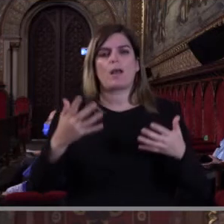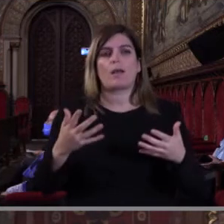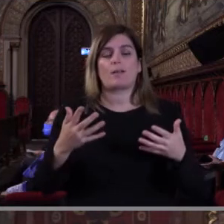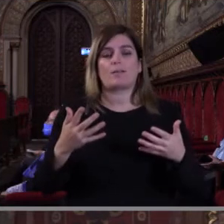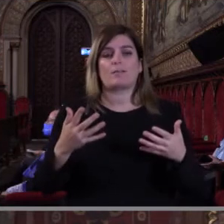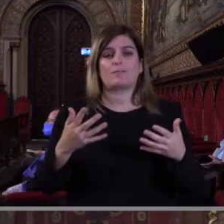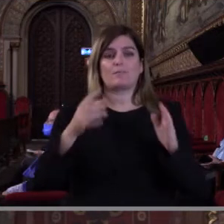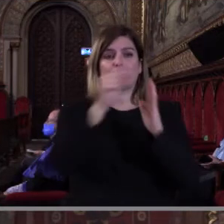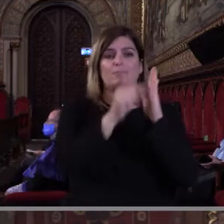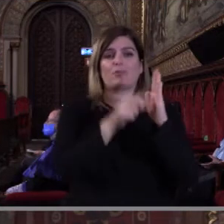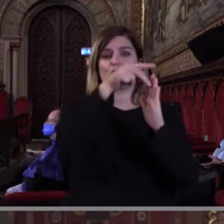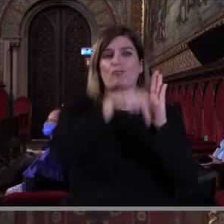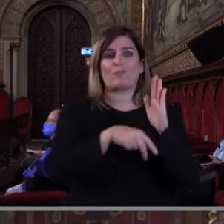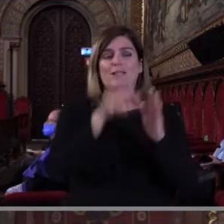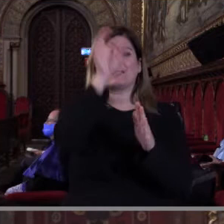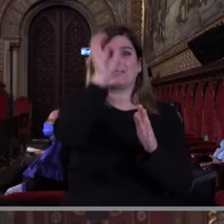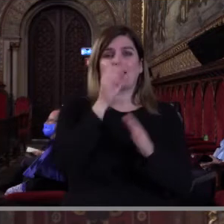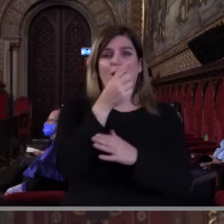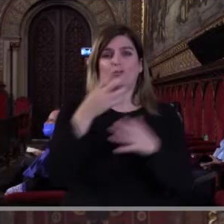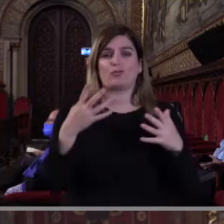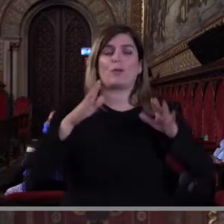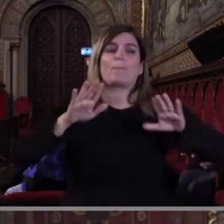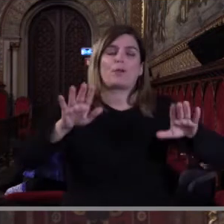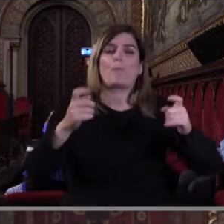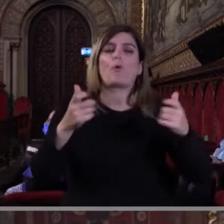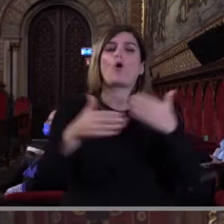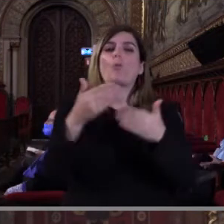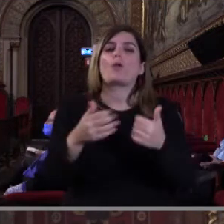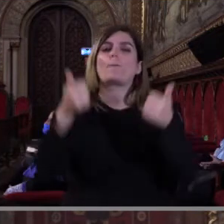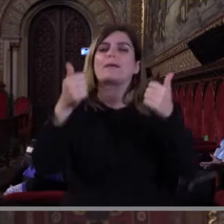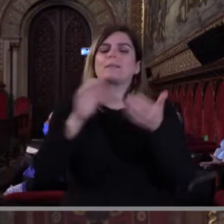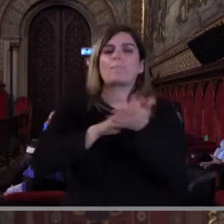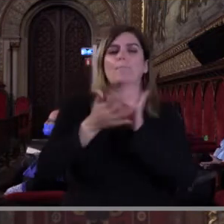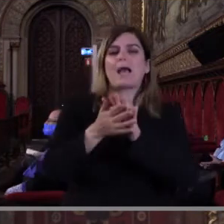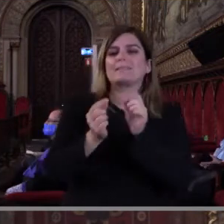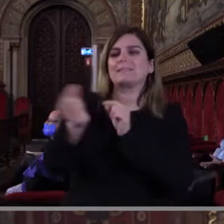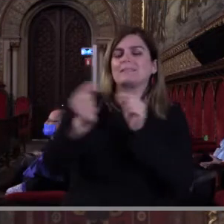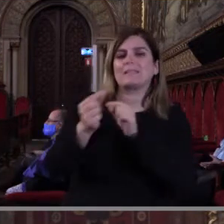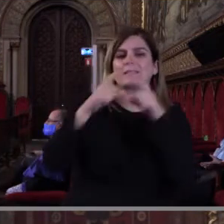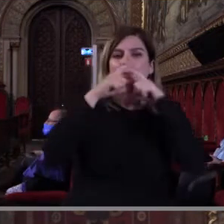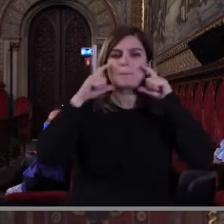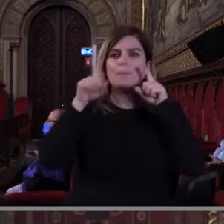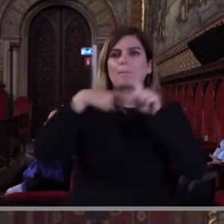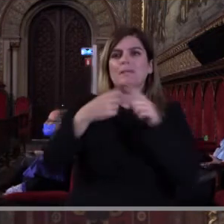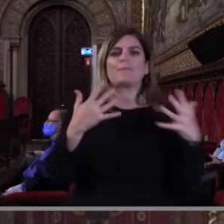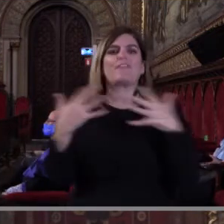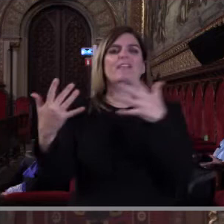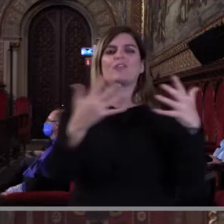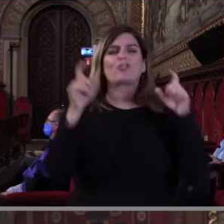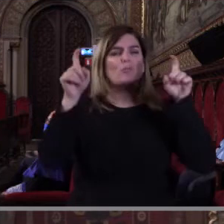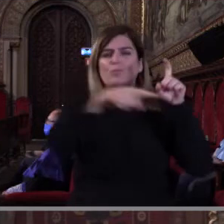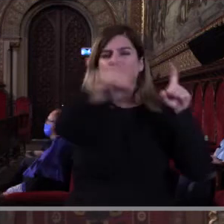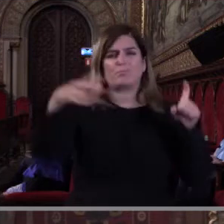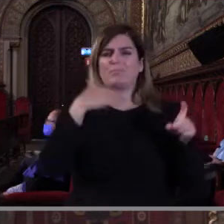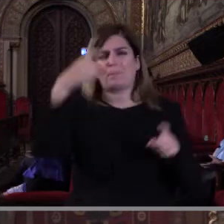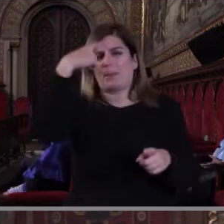segle XIV, ara modernitzades amb la recomanació distància, mans, mascareta i ventilació, que ja ens sabem tots